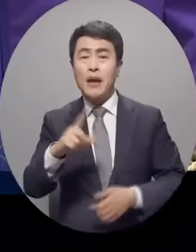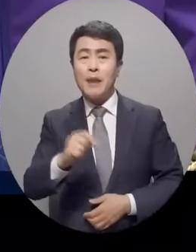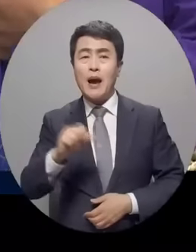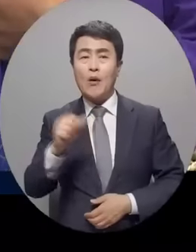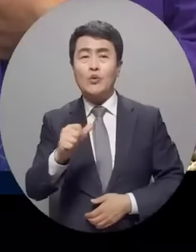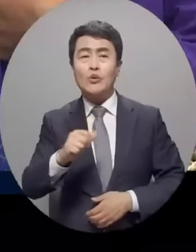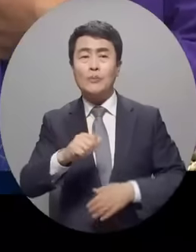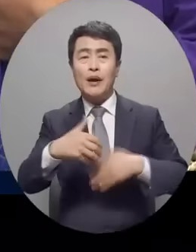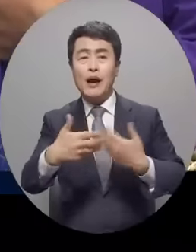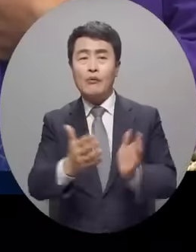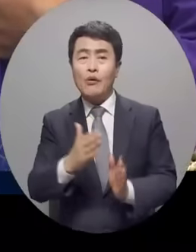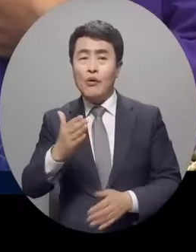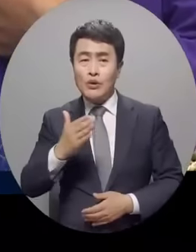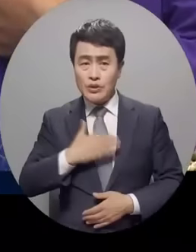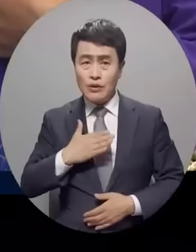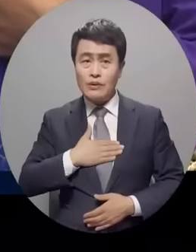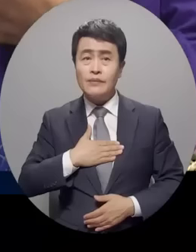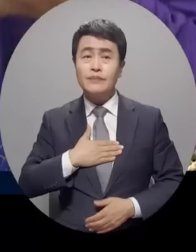하고 저희는